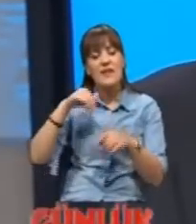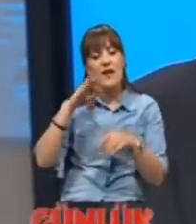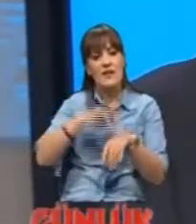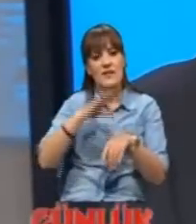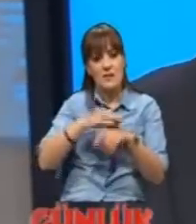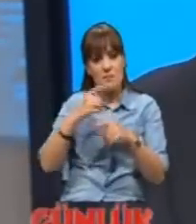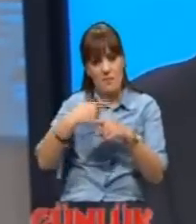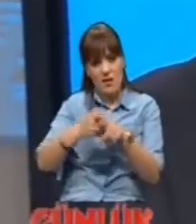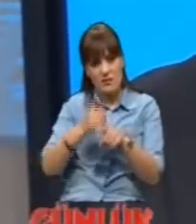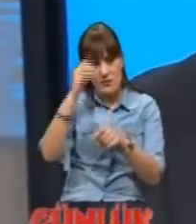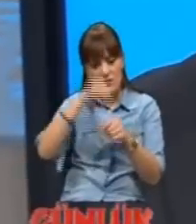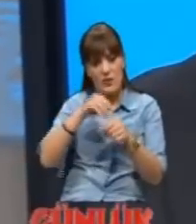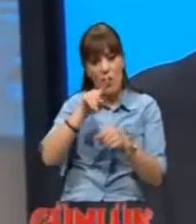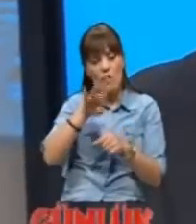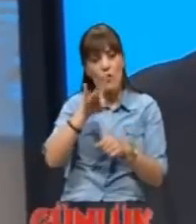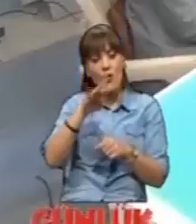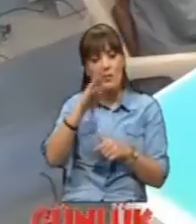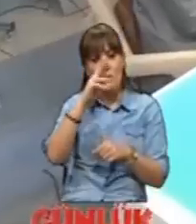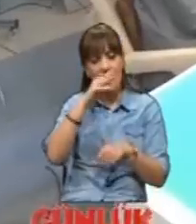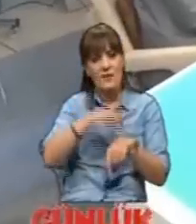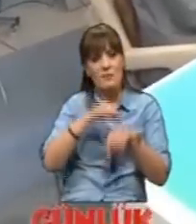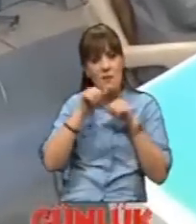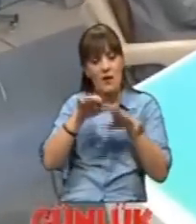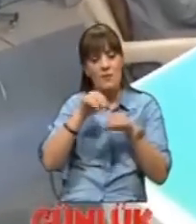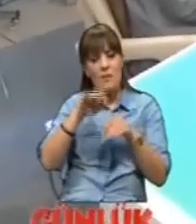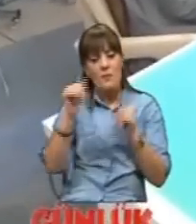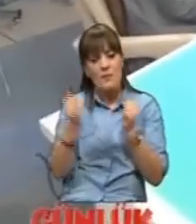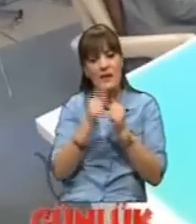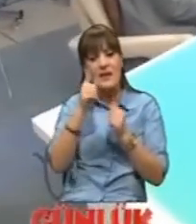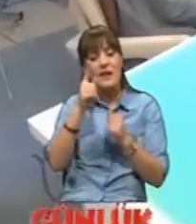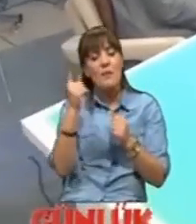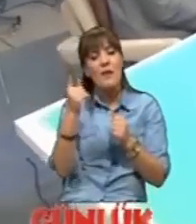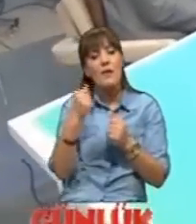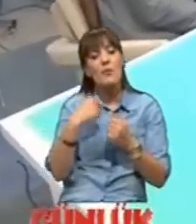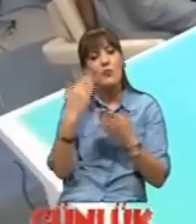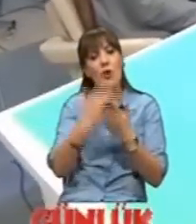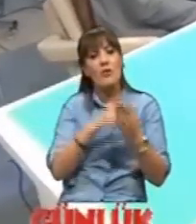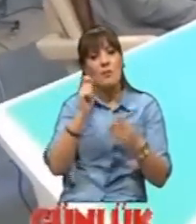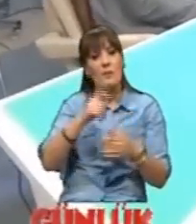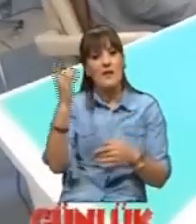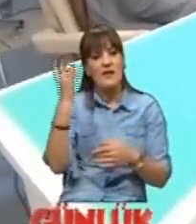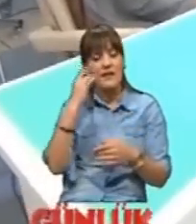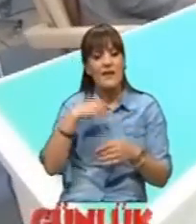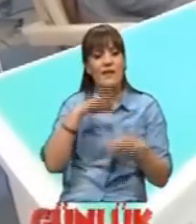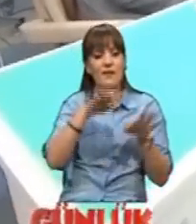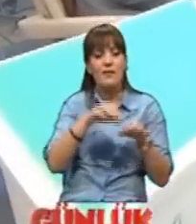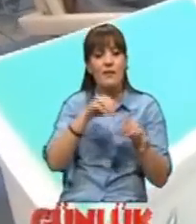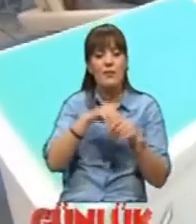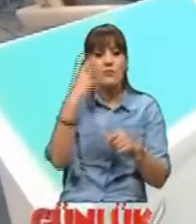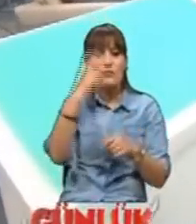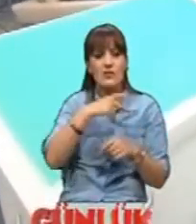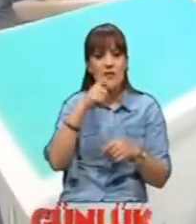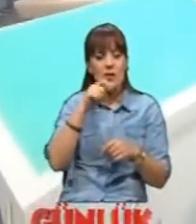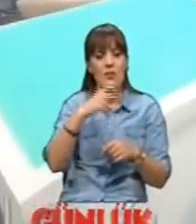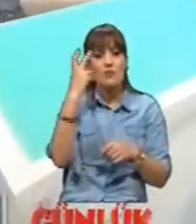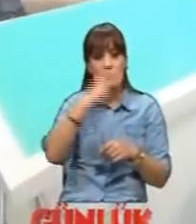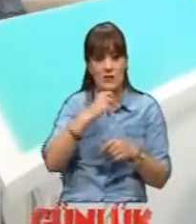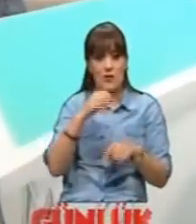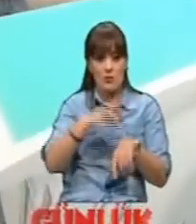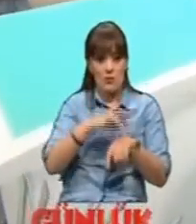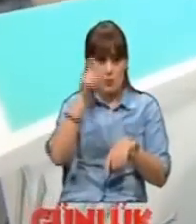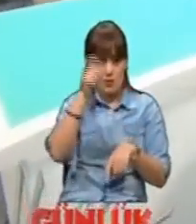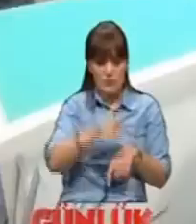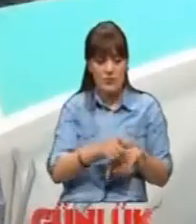14 Mart'ı onlarla birlikte bir program yaptık. Dinleti yaptık daha doğrusu. Çaldık, söyledik. Müzisyen hastalar,